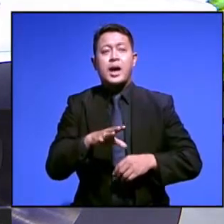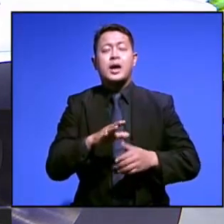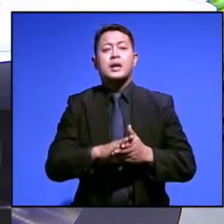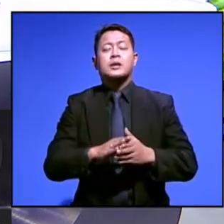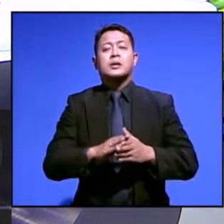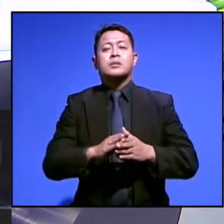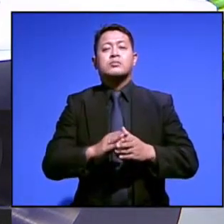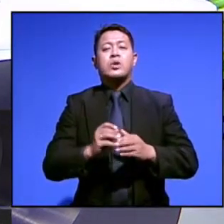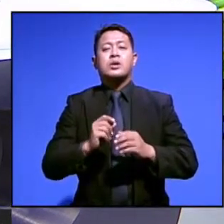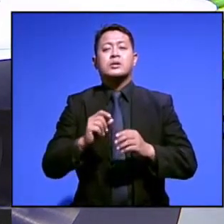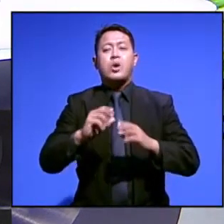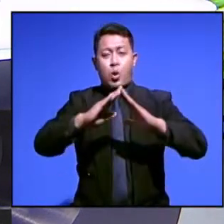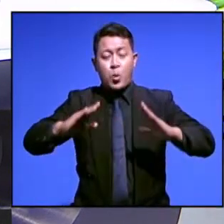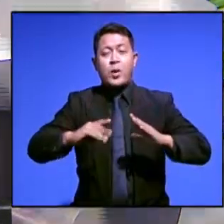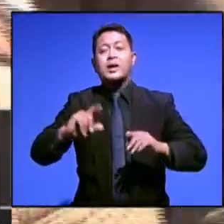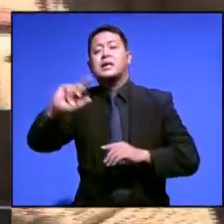rumah dinas kepada pihak lain.